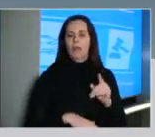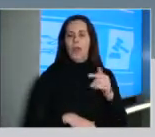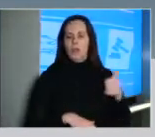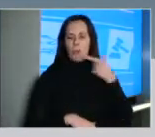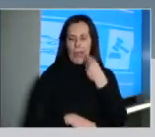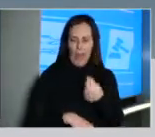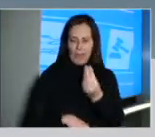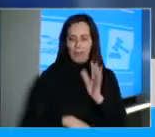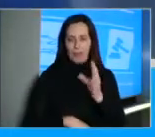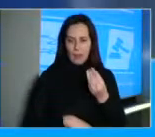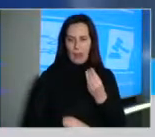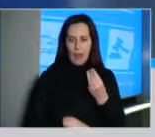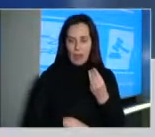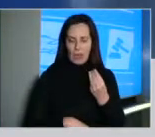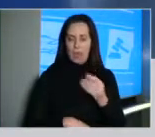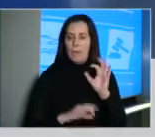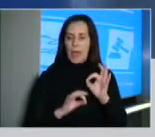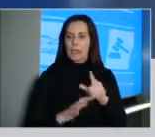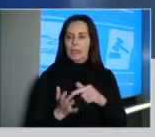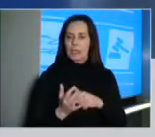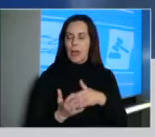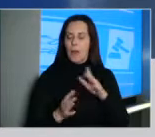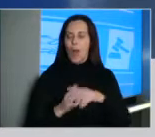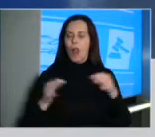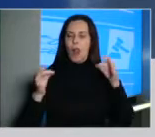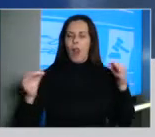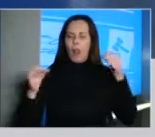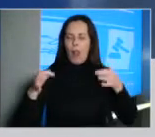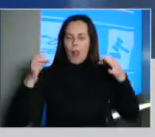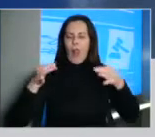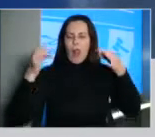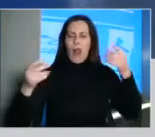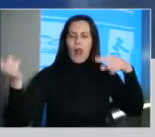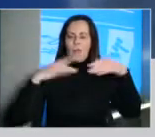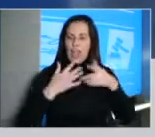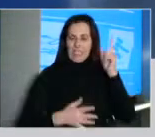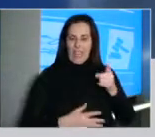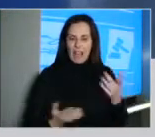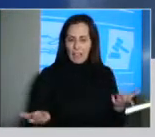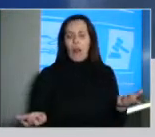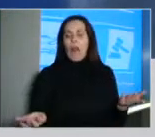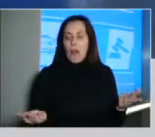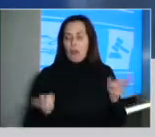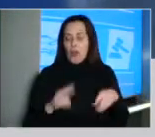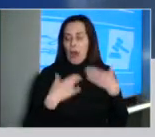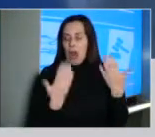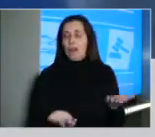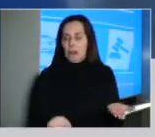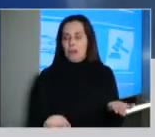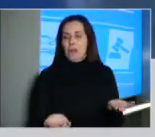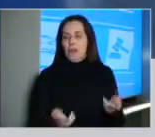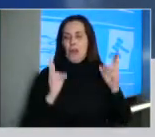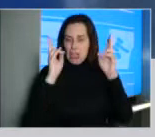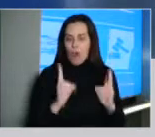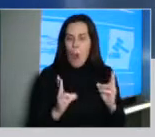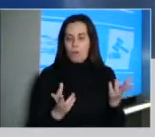אומר, חכה, חכה רגע, חכה רגע, ועצם העניין של המריחה של הדברים, ושאין סנקציה מצד שני, יכולה לאפשר